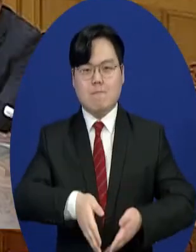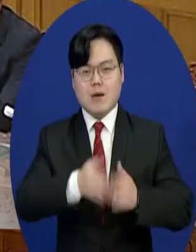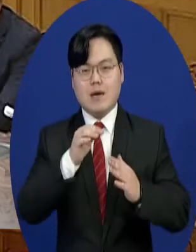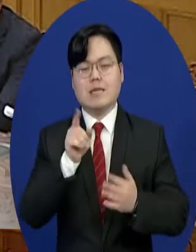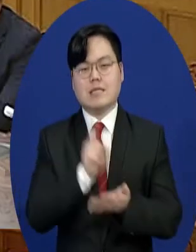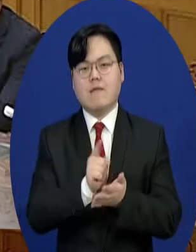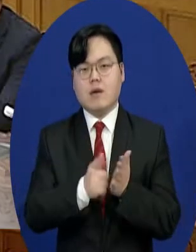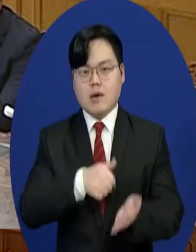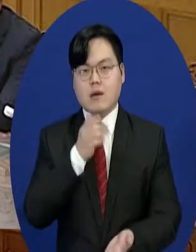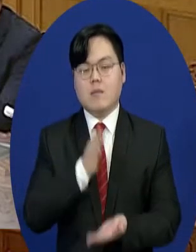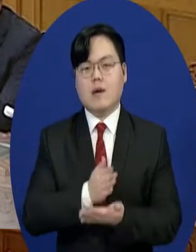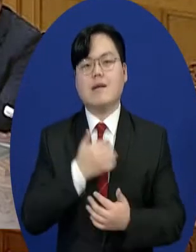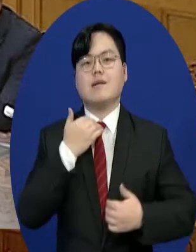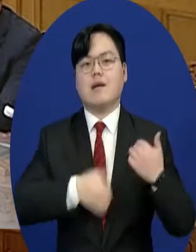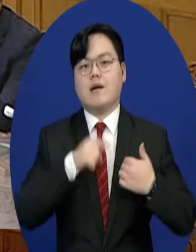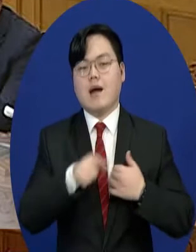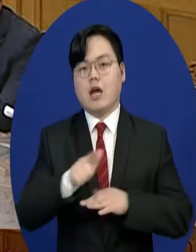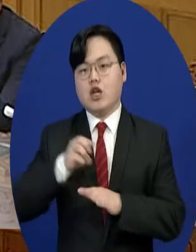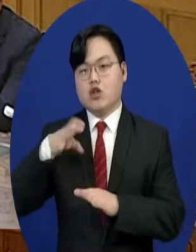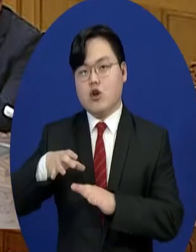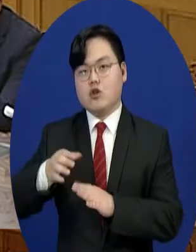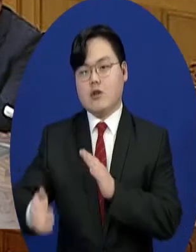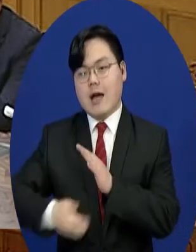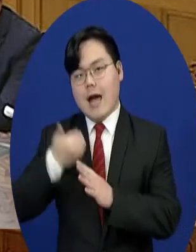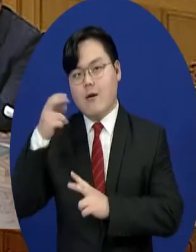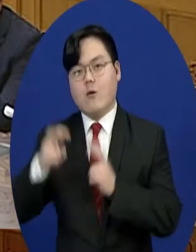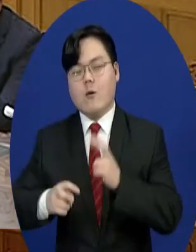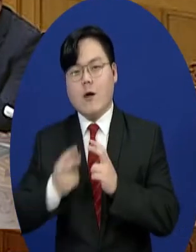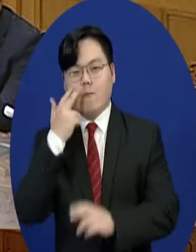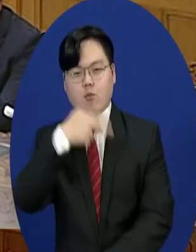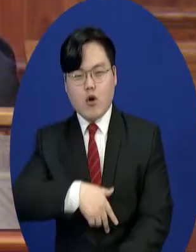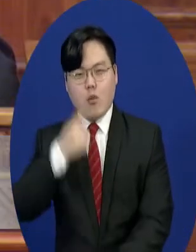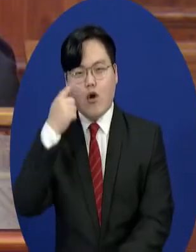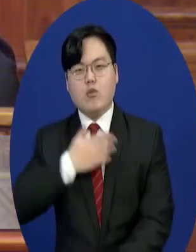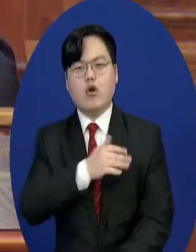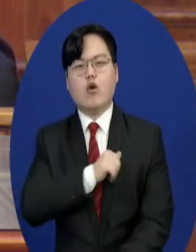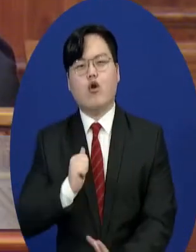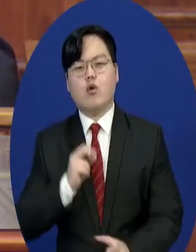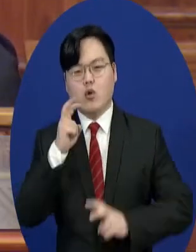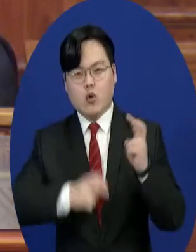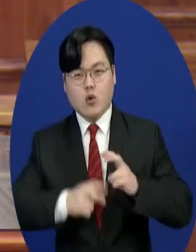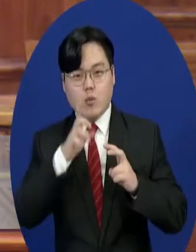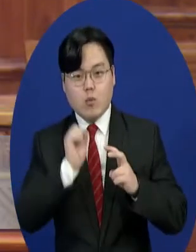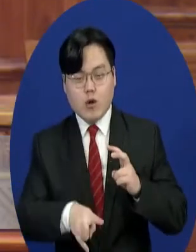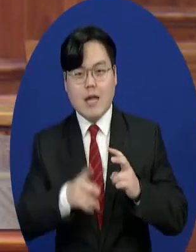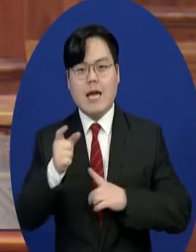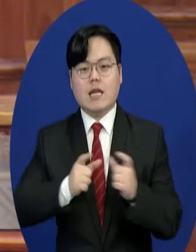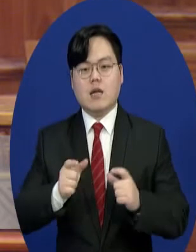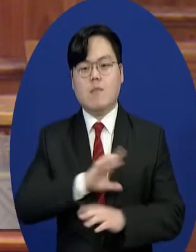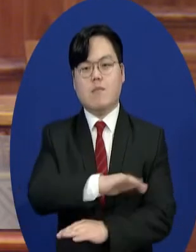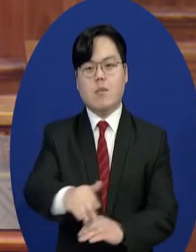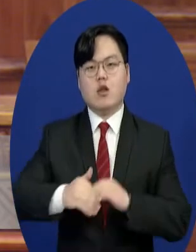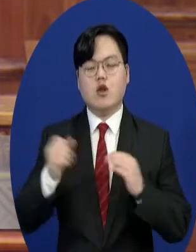байна. Газрын зэс боловсруулах үйлдвэрийг цаг алдалгүй ашиглалтанд оруулж, бензин шатгууна дотооддоо үйлдвэрлэдэг болох нь эдийн засгийн бие даасан